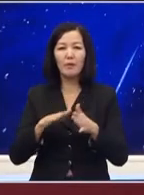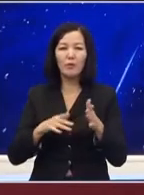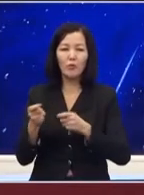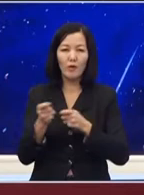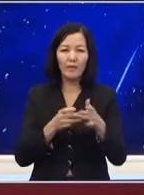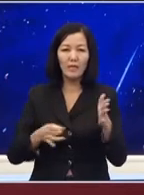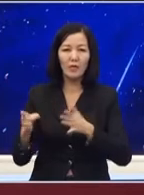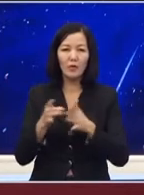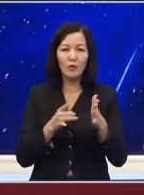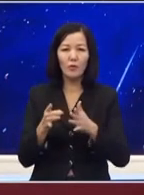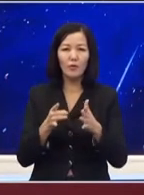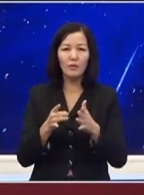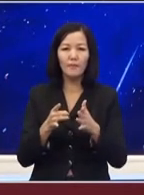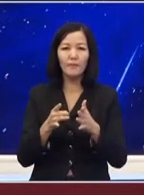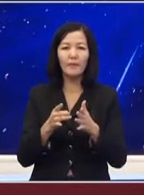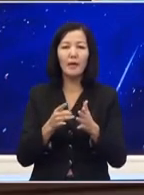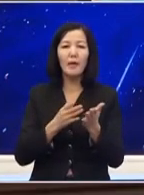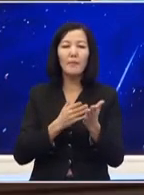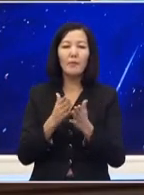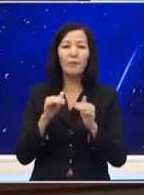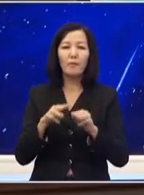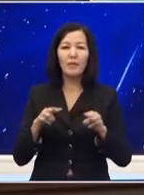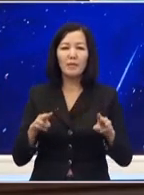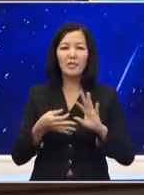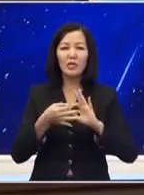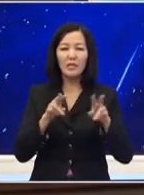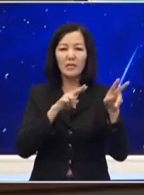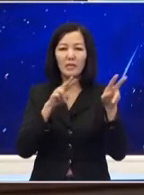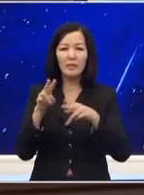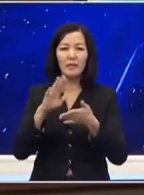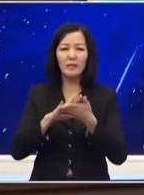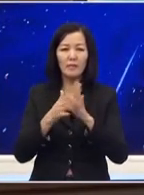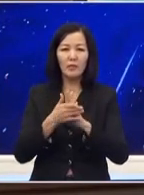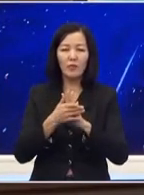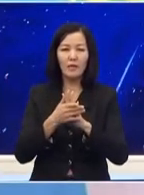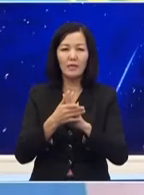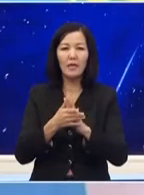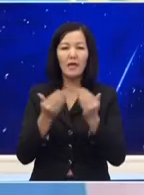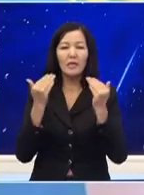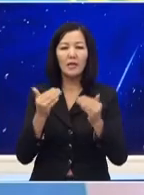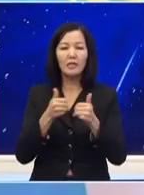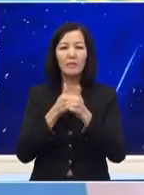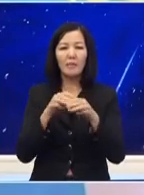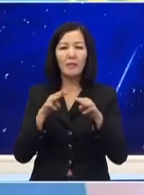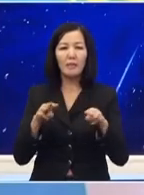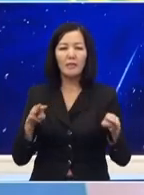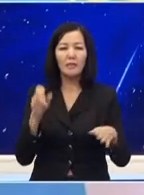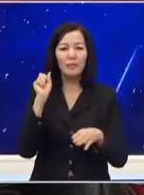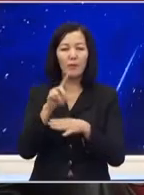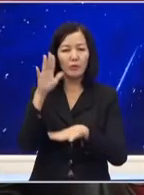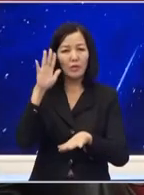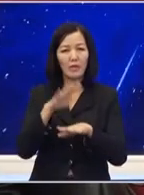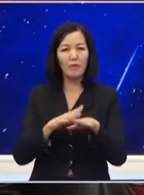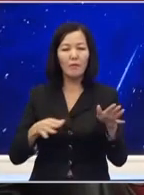от руководителей регионов и профильного министерства тщательно следить за эпидемиологической картиной. Также премьер-министр